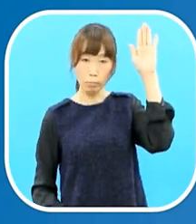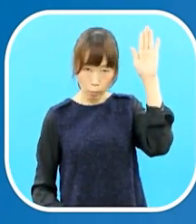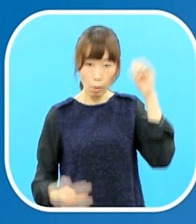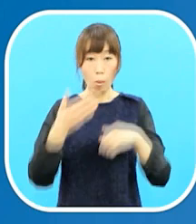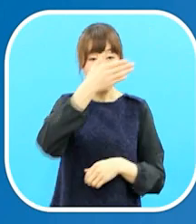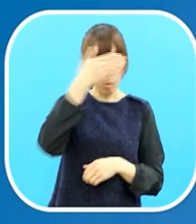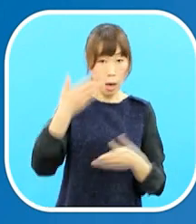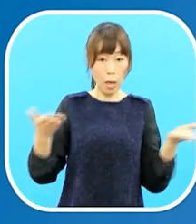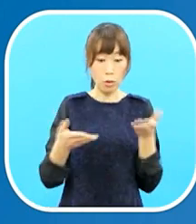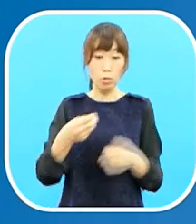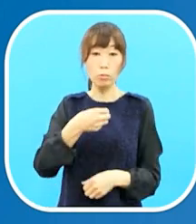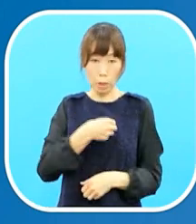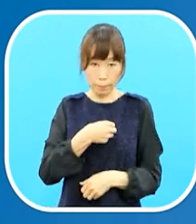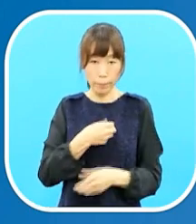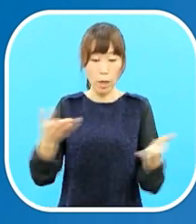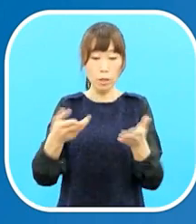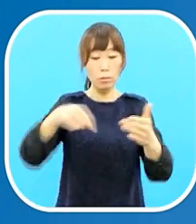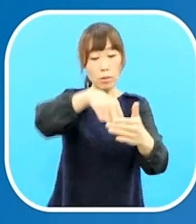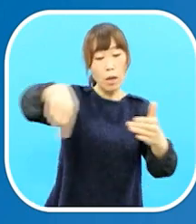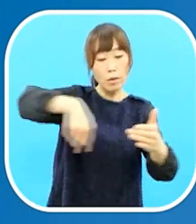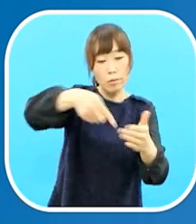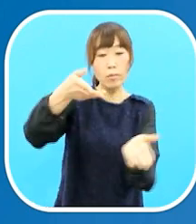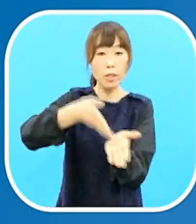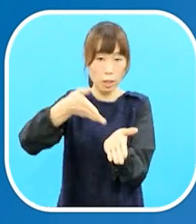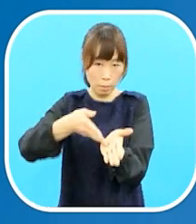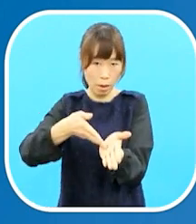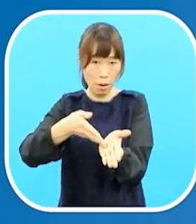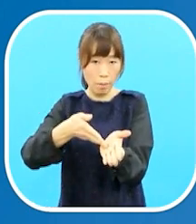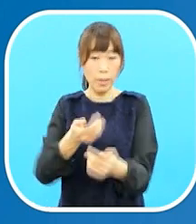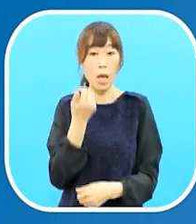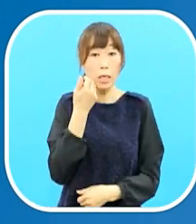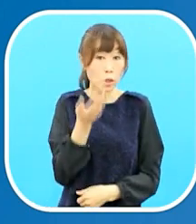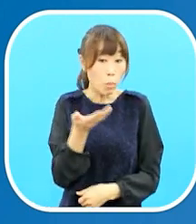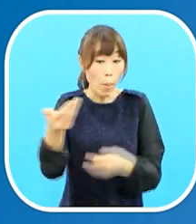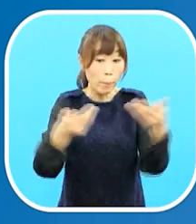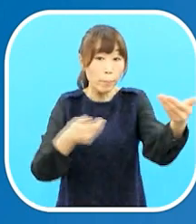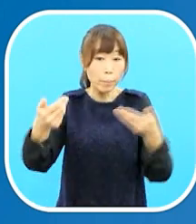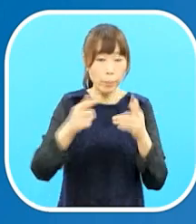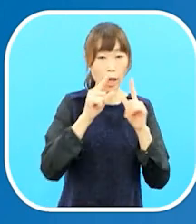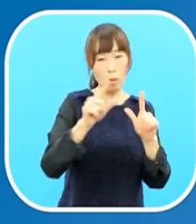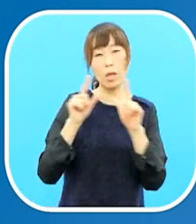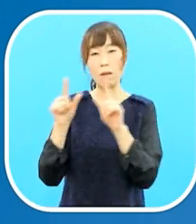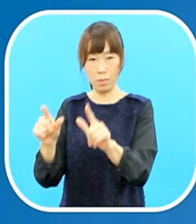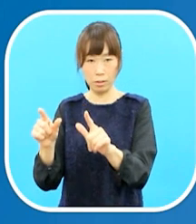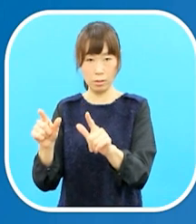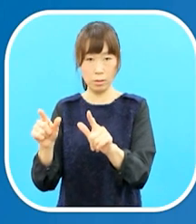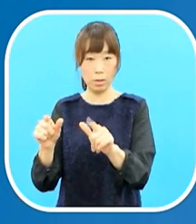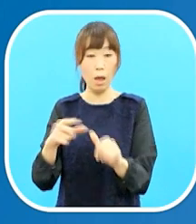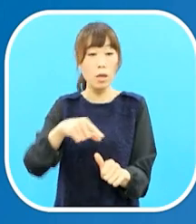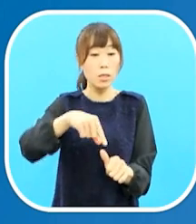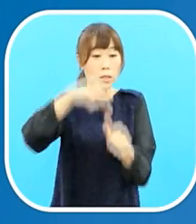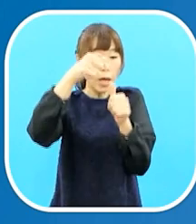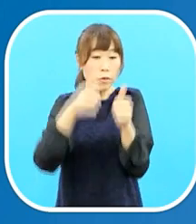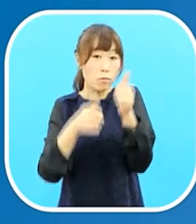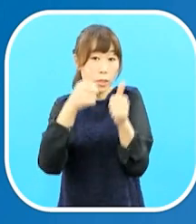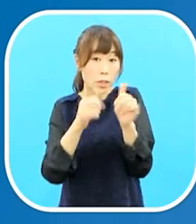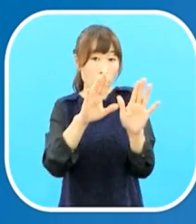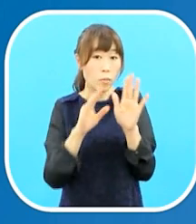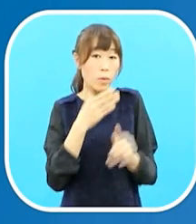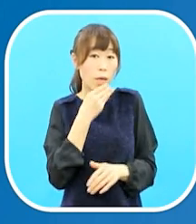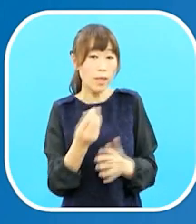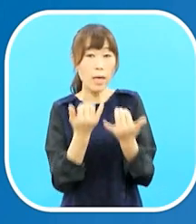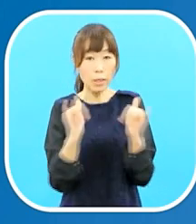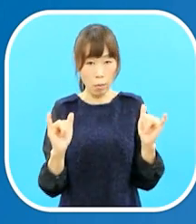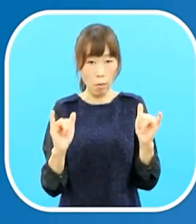手職員が仕事の内容について説明するほか、来場者からの質問にお答えします。採用試験の受験を検